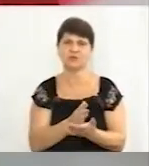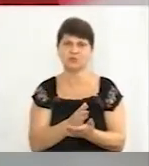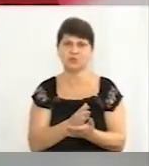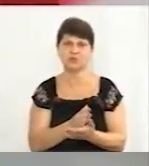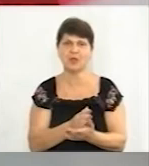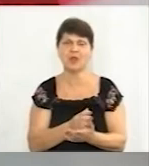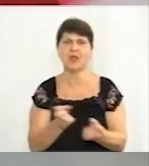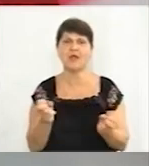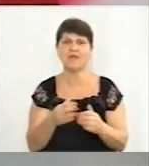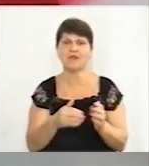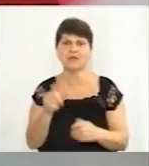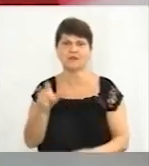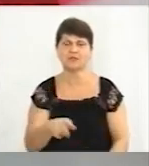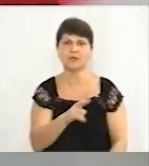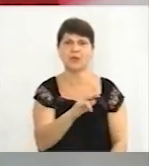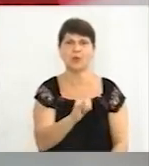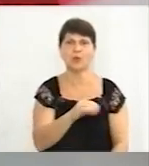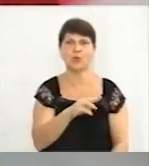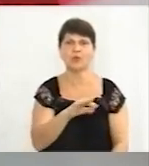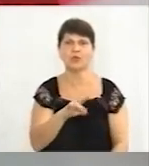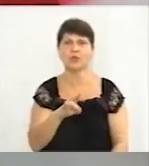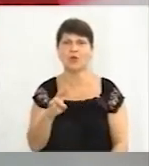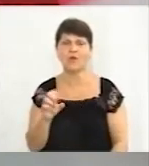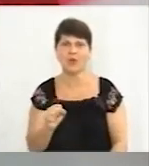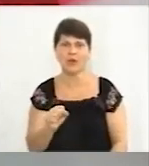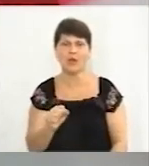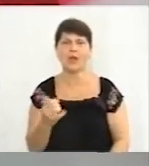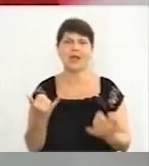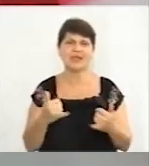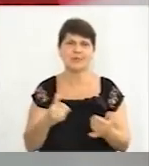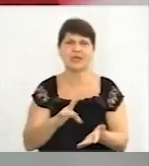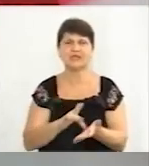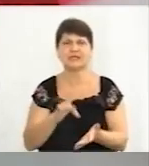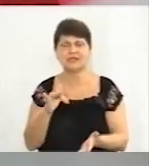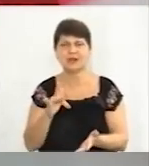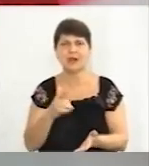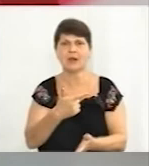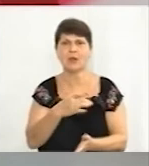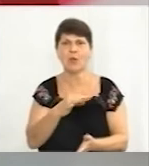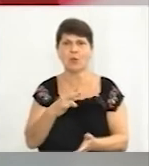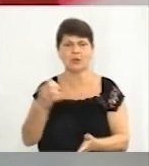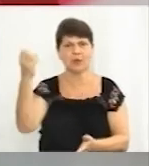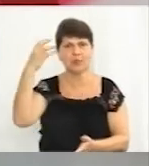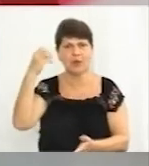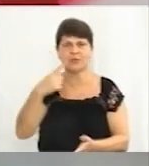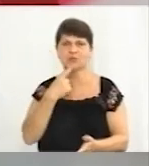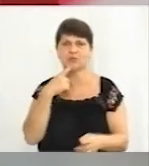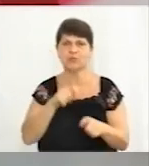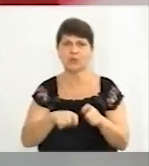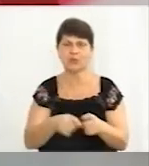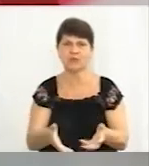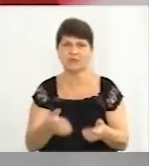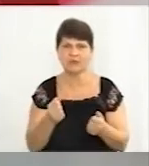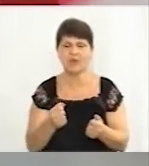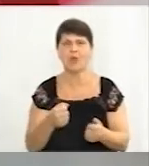Сьогодні вона разом із колегами відібрали проби води на пляжах центральних і Міки Гонти. Заборонено купатися відповідно до умов